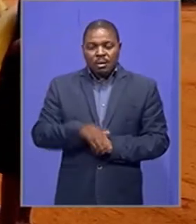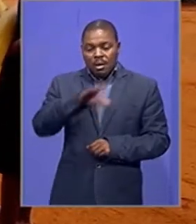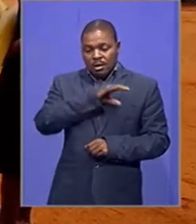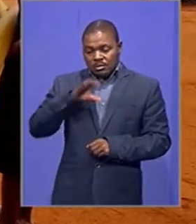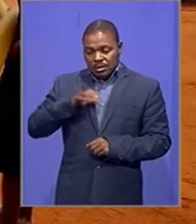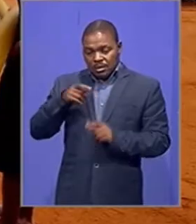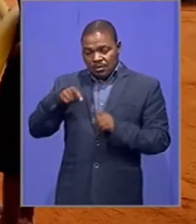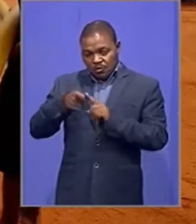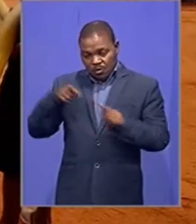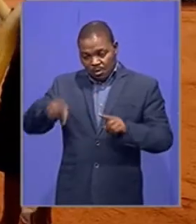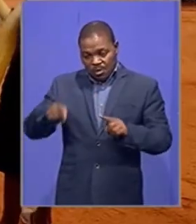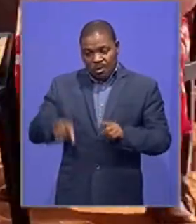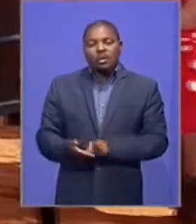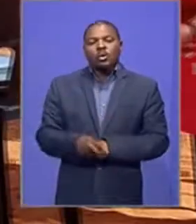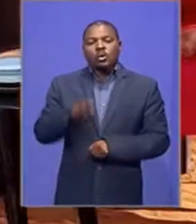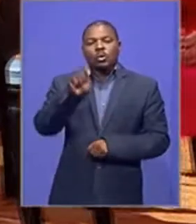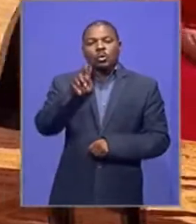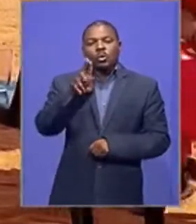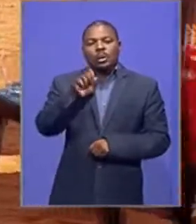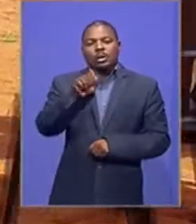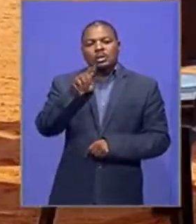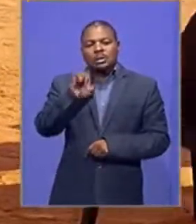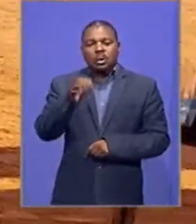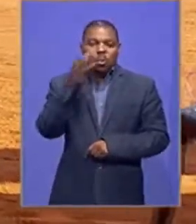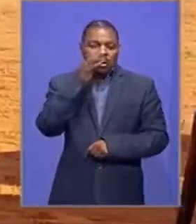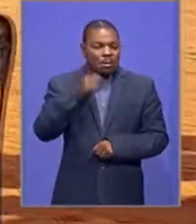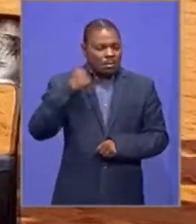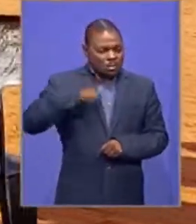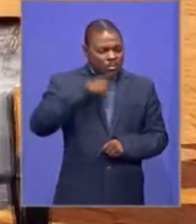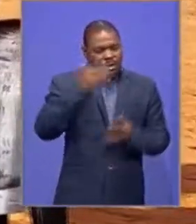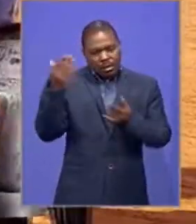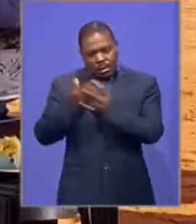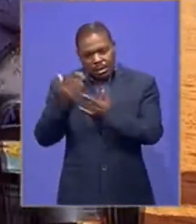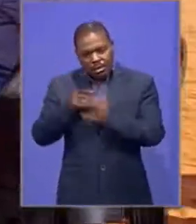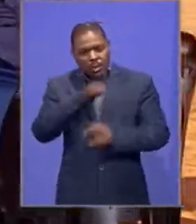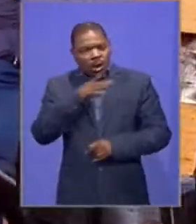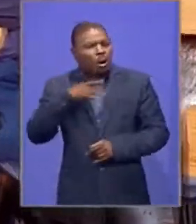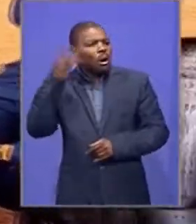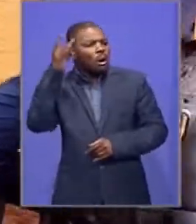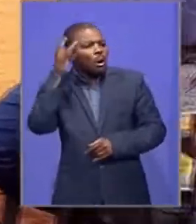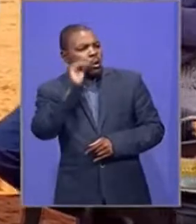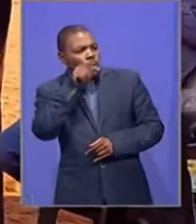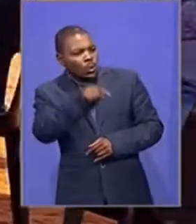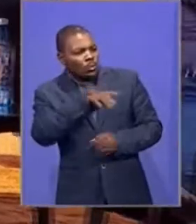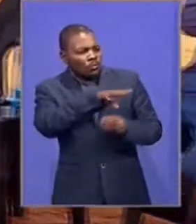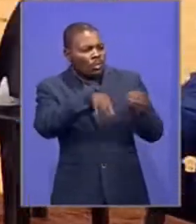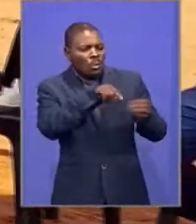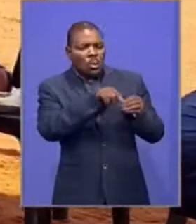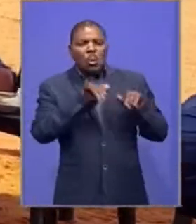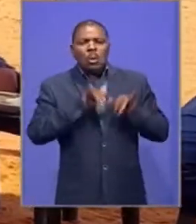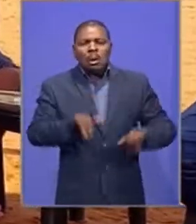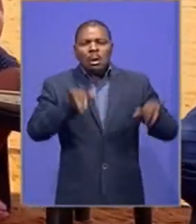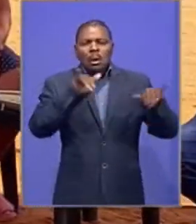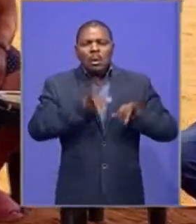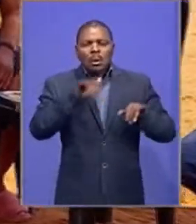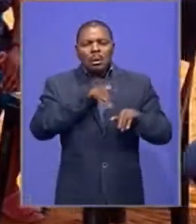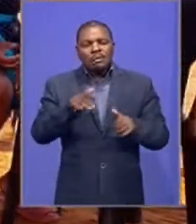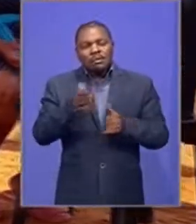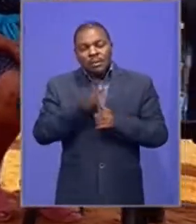Feta Mutubatse o re masepala o ile wa tsenya letsogo morago ga go kwa ditabeng gore lapa la ga Mogašwa sa le letela diteko